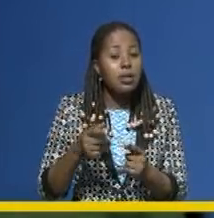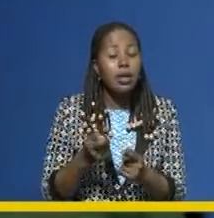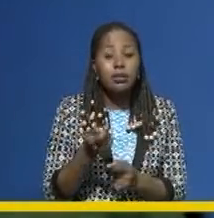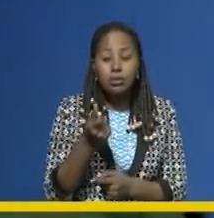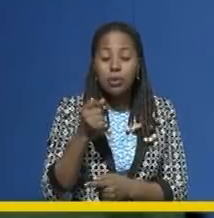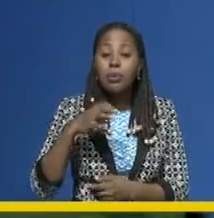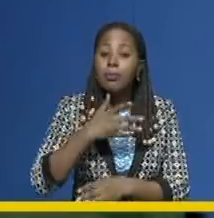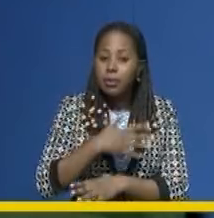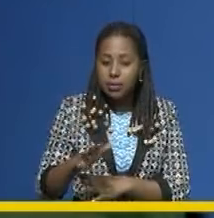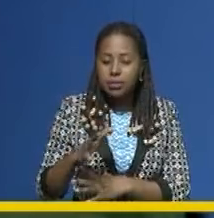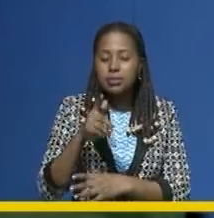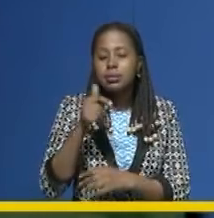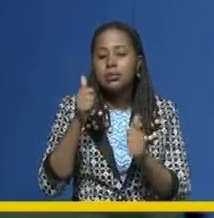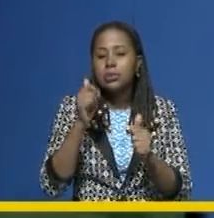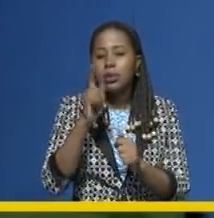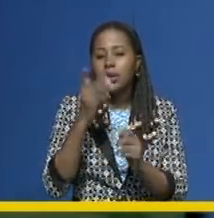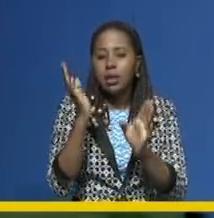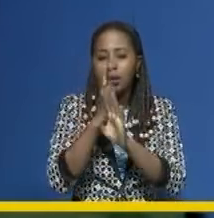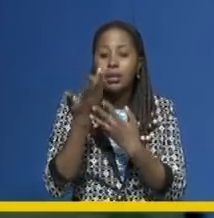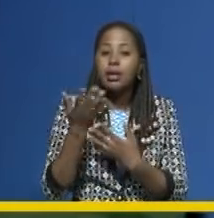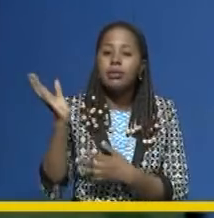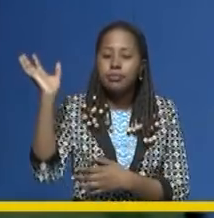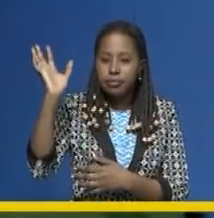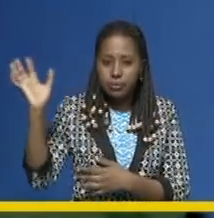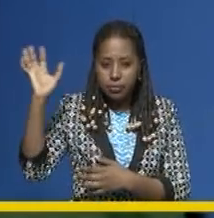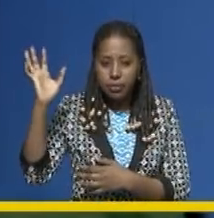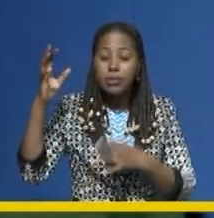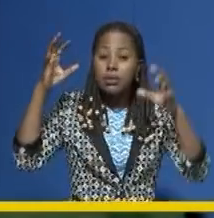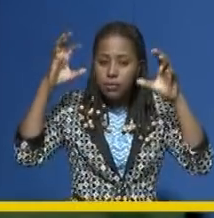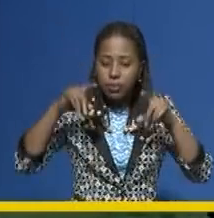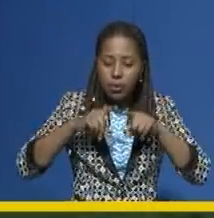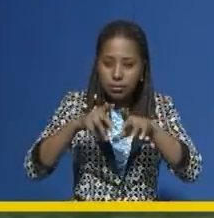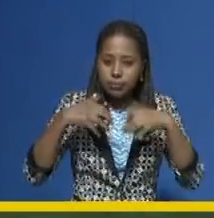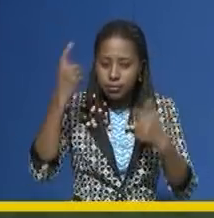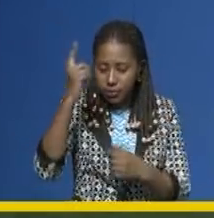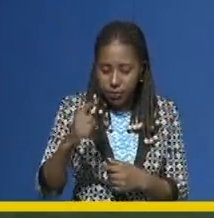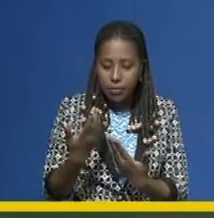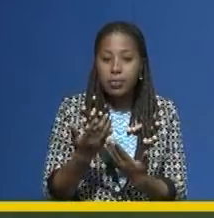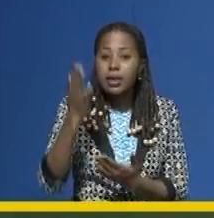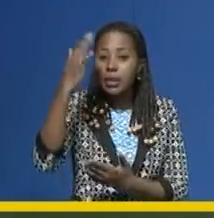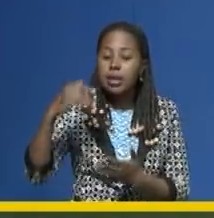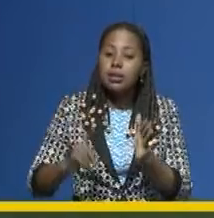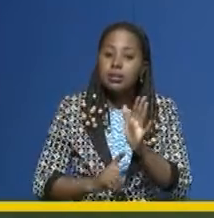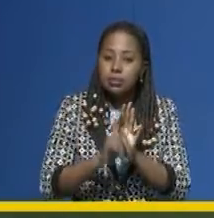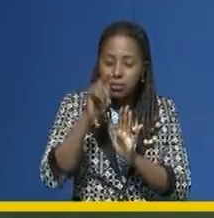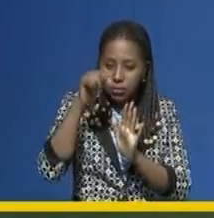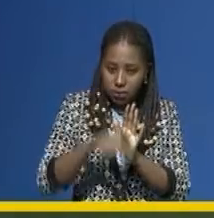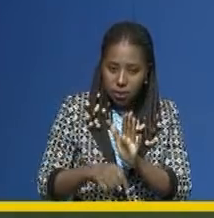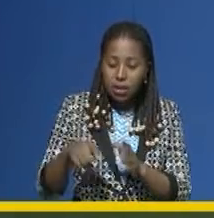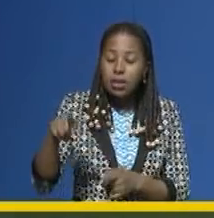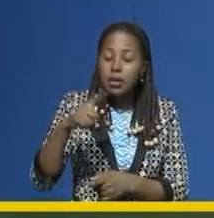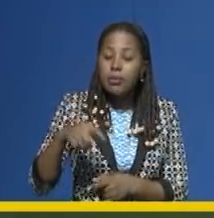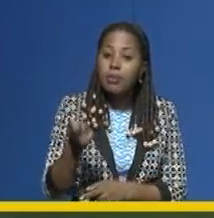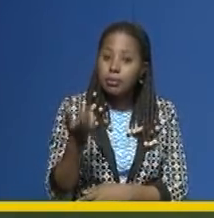Morogoro tunatarajia kuwa na hali ya mawingu, mvua zopatana na ngurumo za radi na vipindi vya jua. Nyanda za juu kusini magharibi mwa nchi yetu katika mji wa